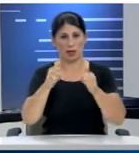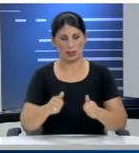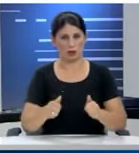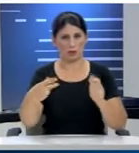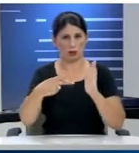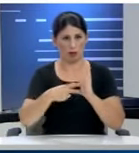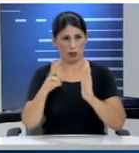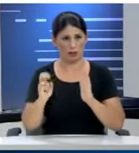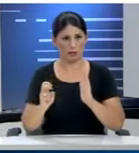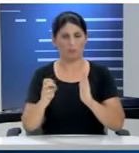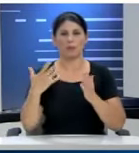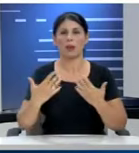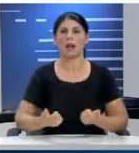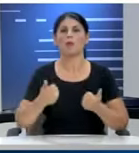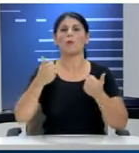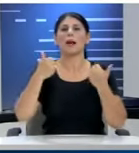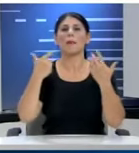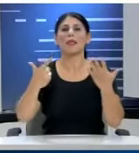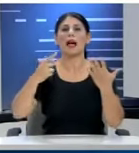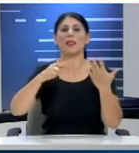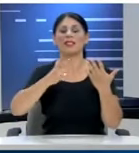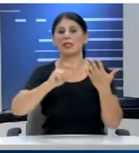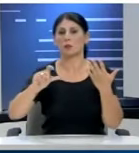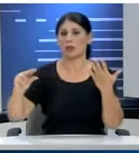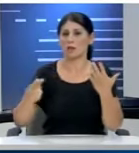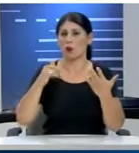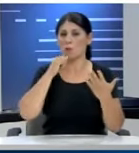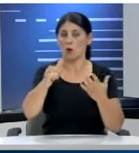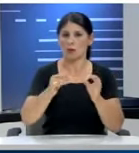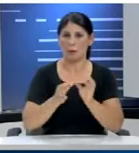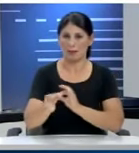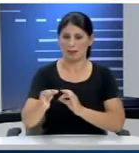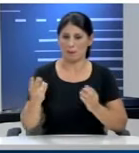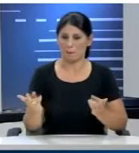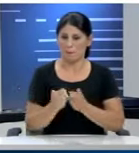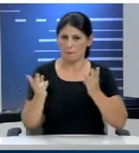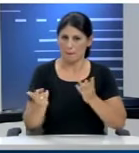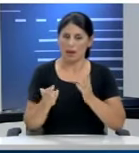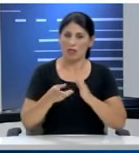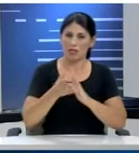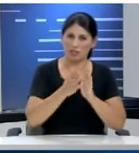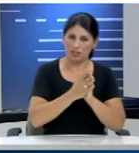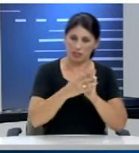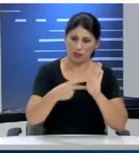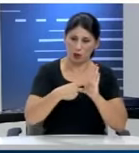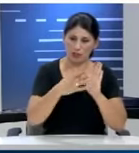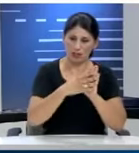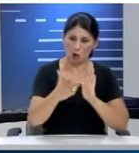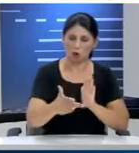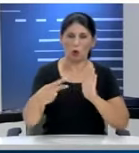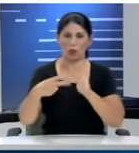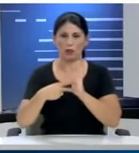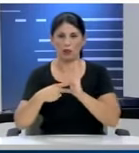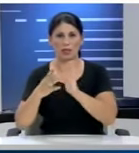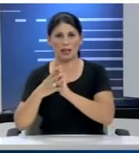2020, έχουμε 7 δισεκατομμύρια ευρώ μόνιμα μέτρα ελάφρυνσης, 18, 19 και 20, και